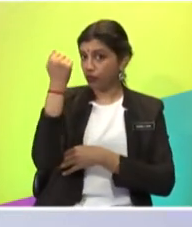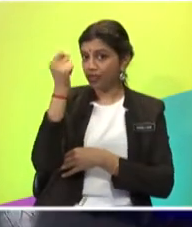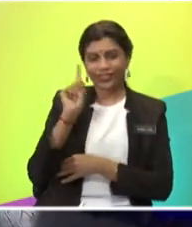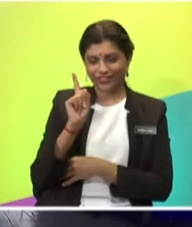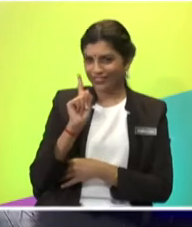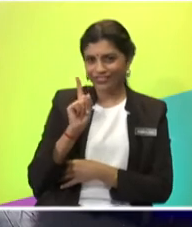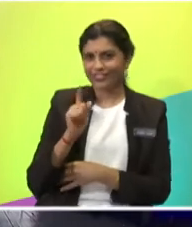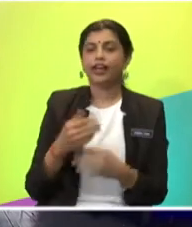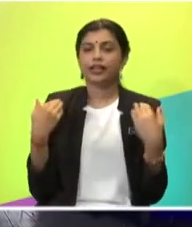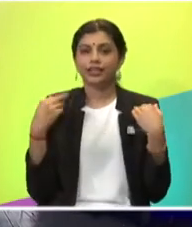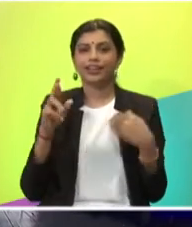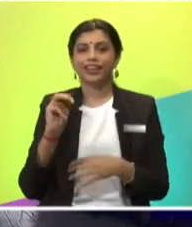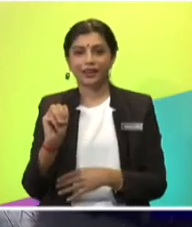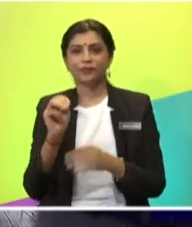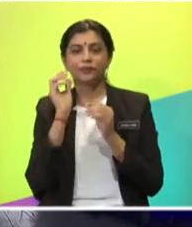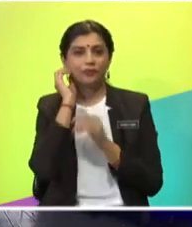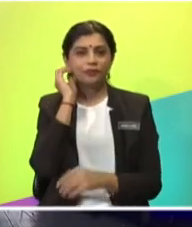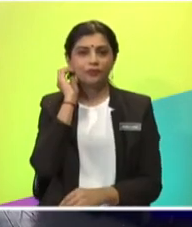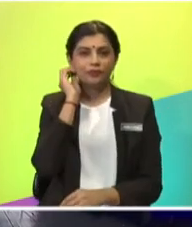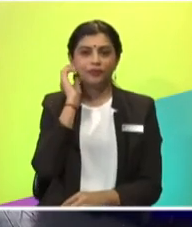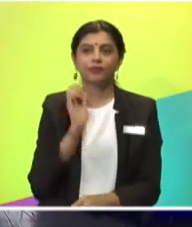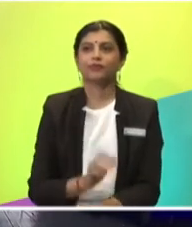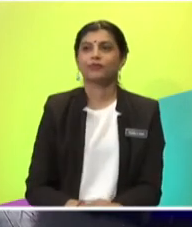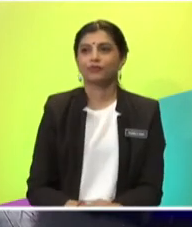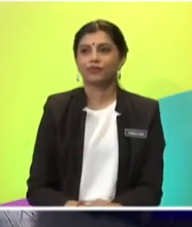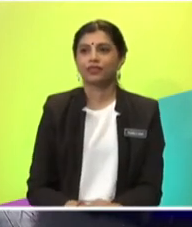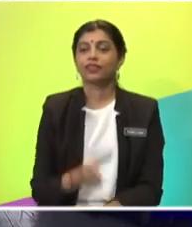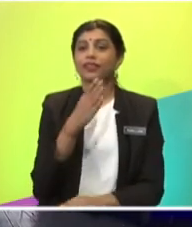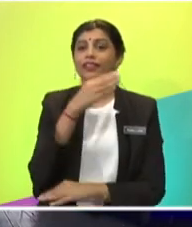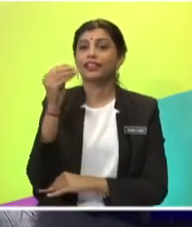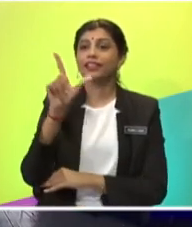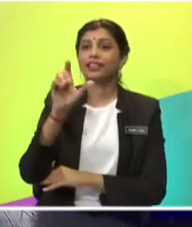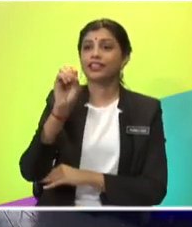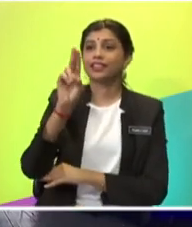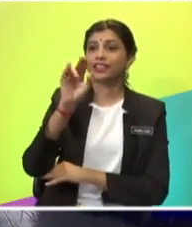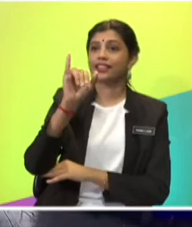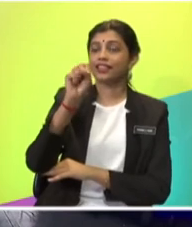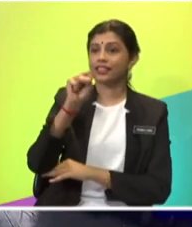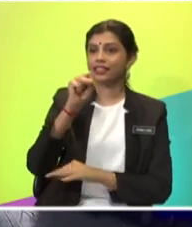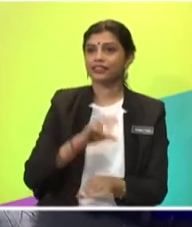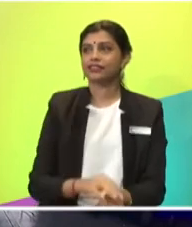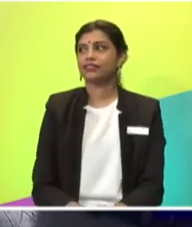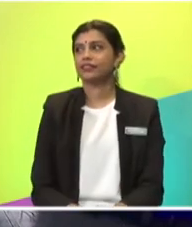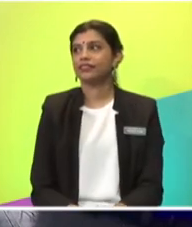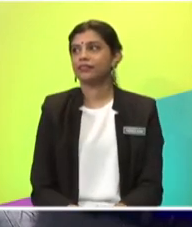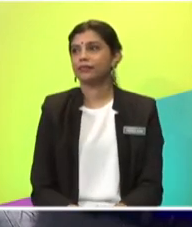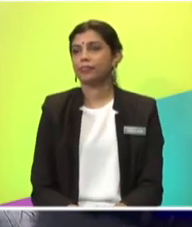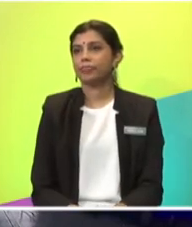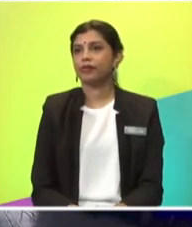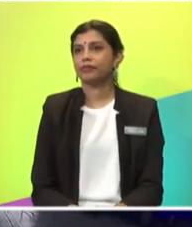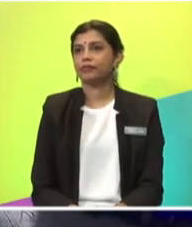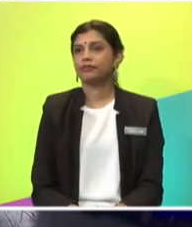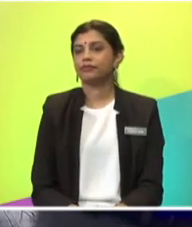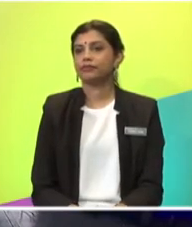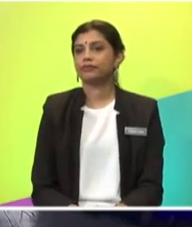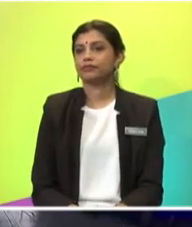6,610. Ya, nampak semua dah faham dah. Yang terakhir, baik. Mari semak dengan Cikgu Mas. Betul